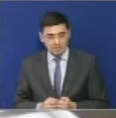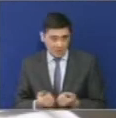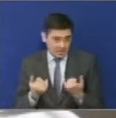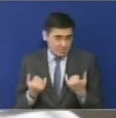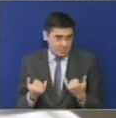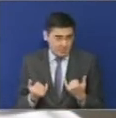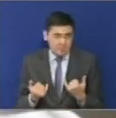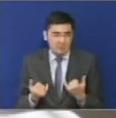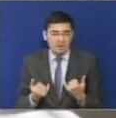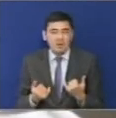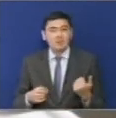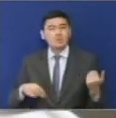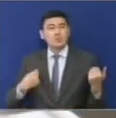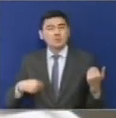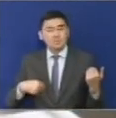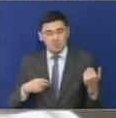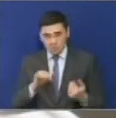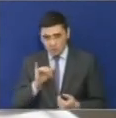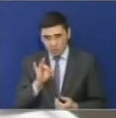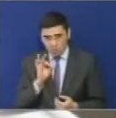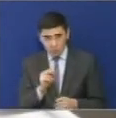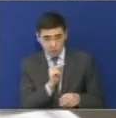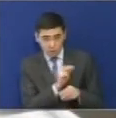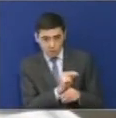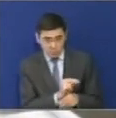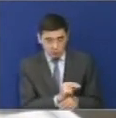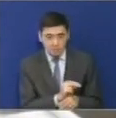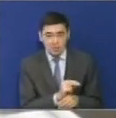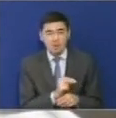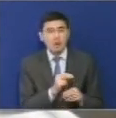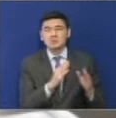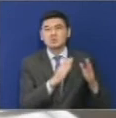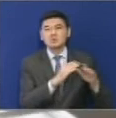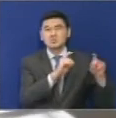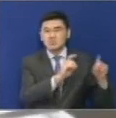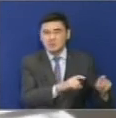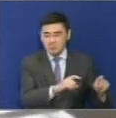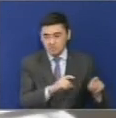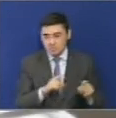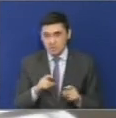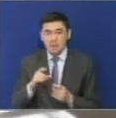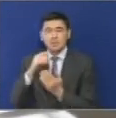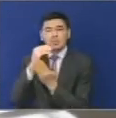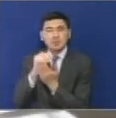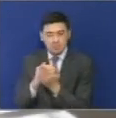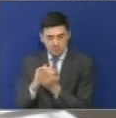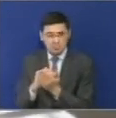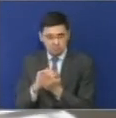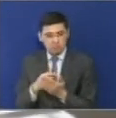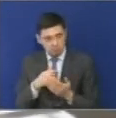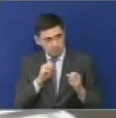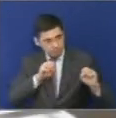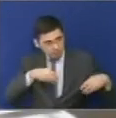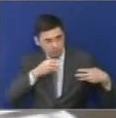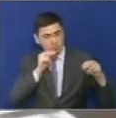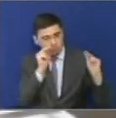Қазіргі күнде домбыра сабағын қашықтықтан оқытуға арналған бағдарламаны игере отырып жүргізудемін.